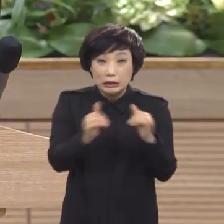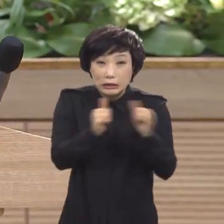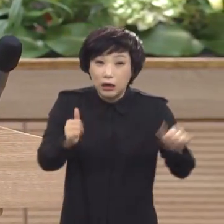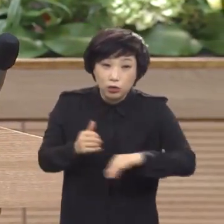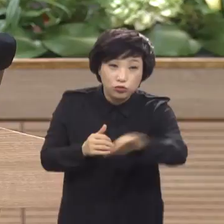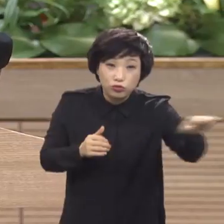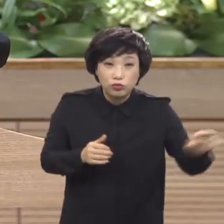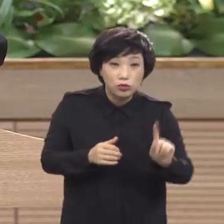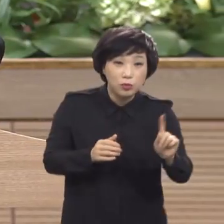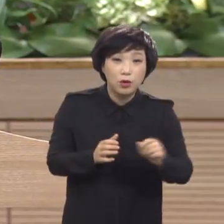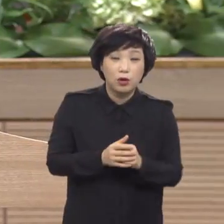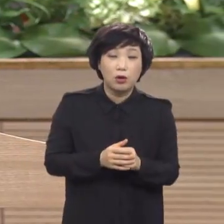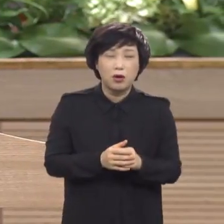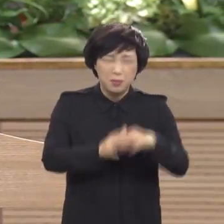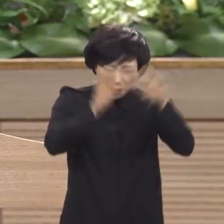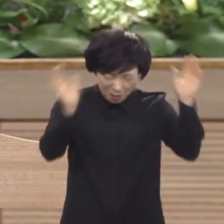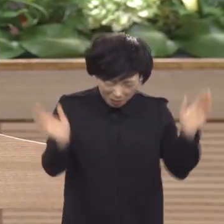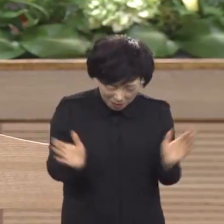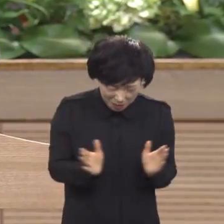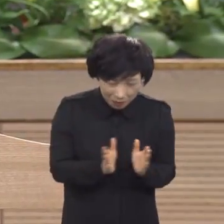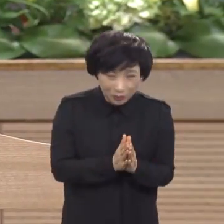인류를 다